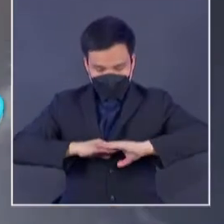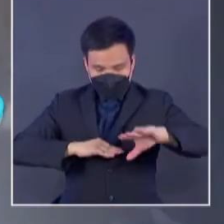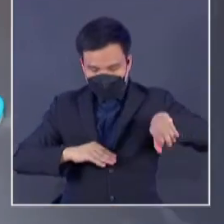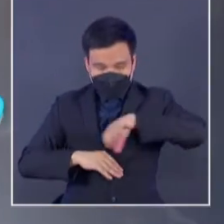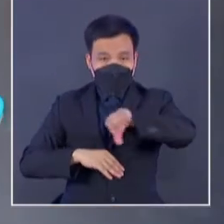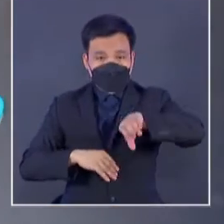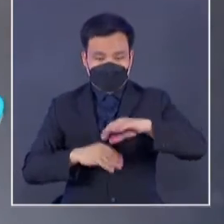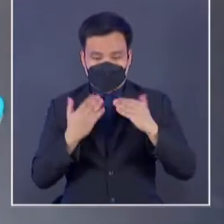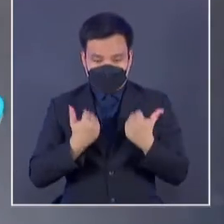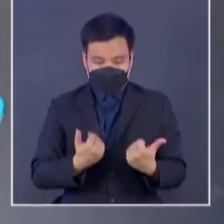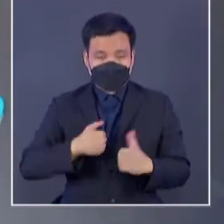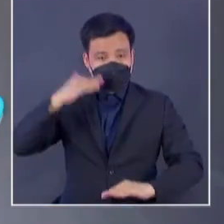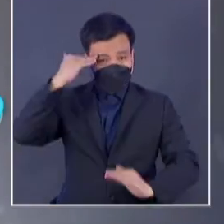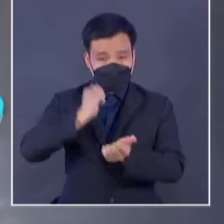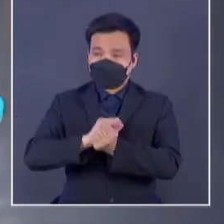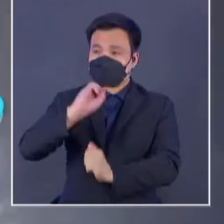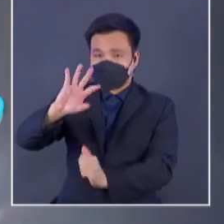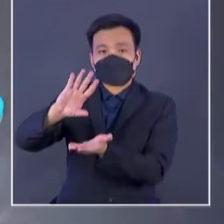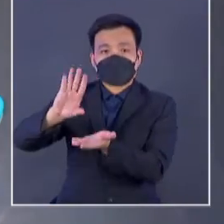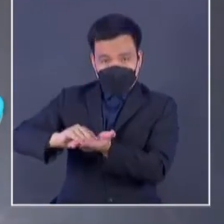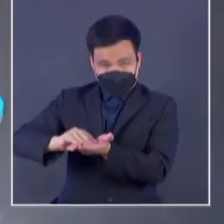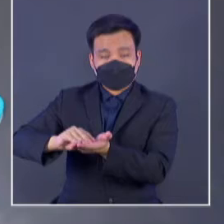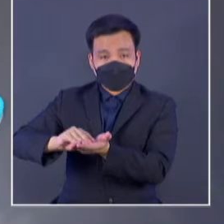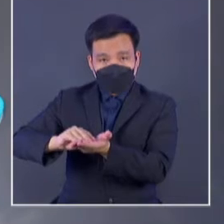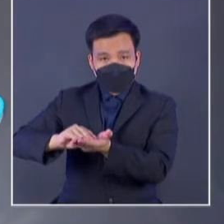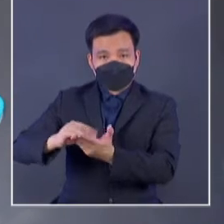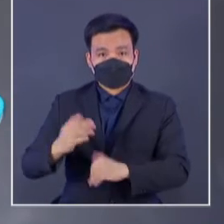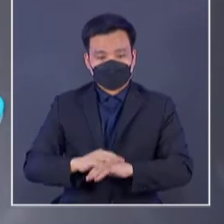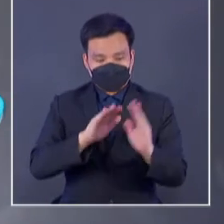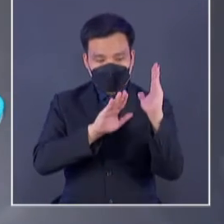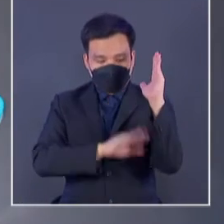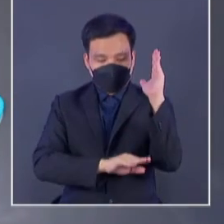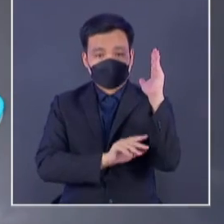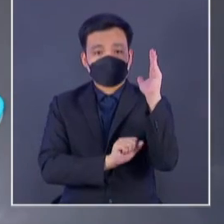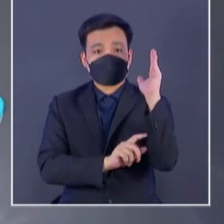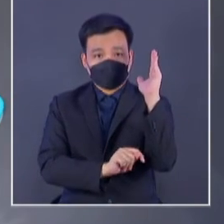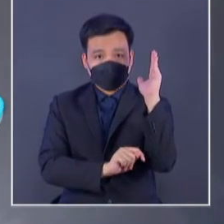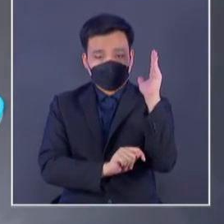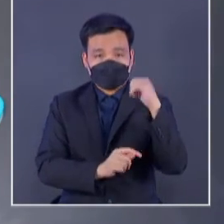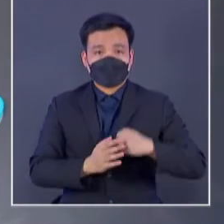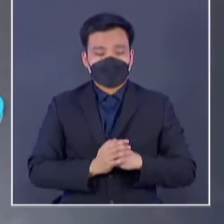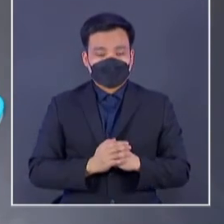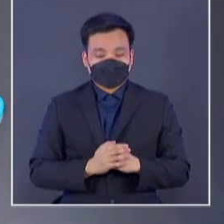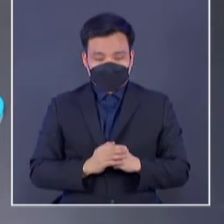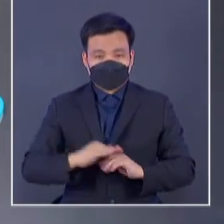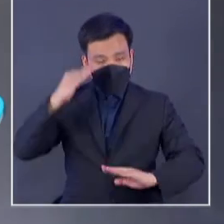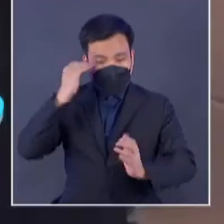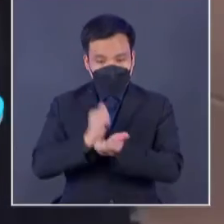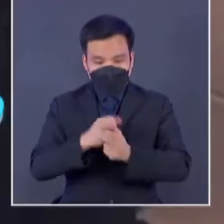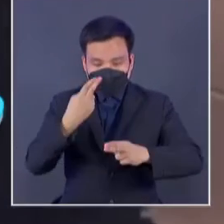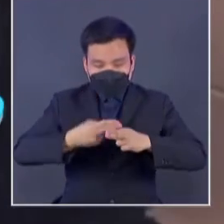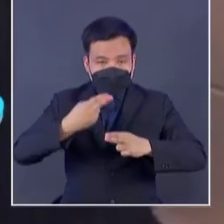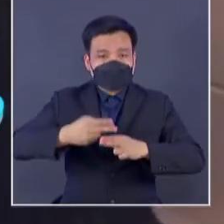แจ้งความลงบันทึกประจำวันเอาไว้นะครับที่สถานีตำรวจภูธรเมืองสตูลครับขณะที่ก็มีรายงานว่าตอนนี้ตำรวจทราบตัวผู้ก่อเหตุแล้วน